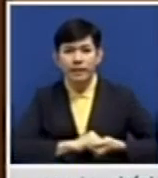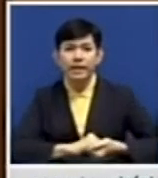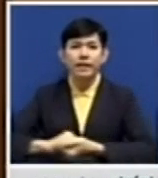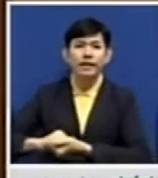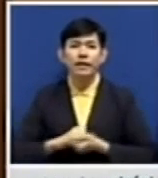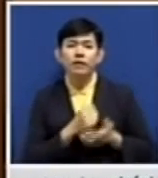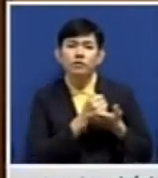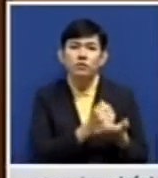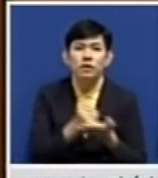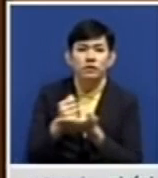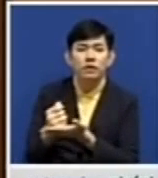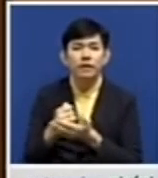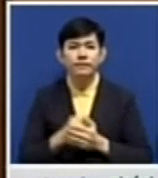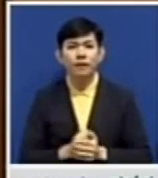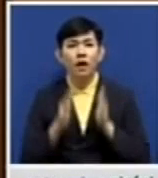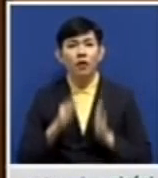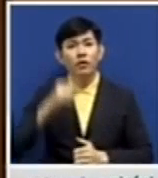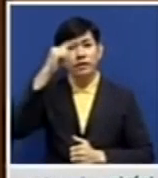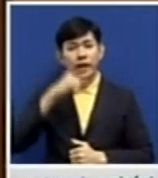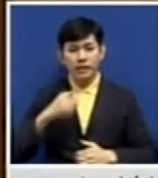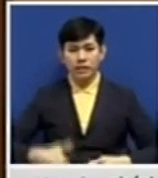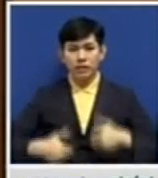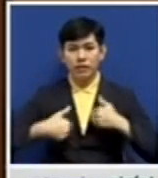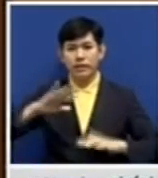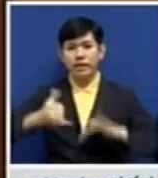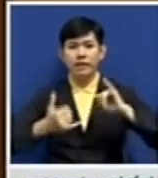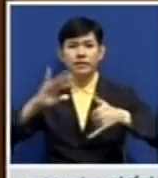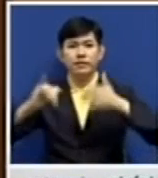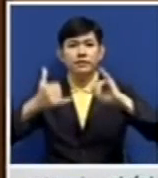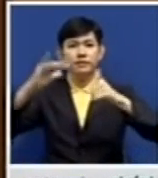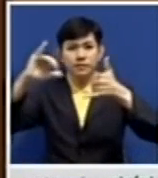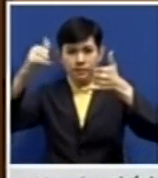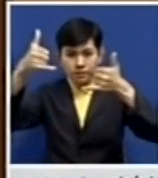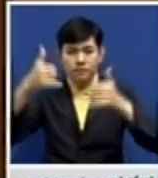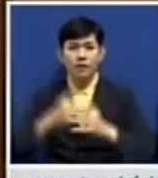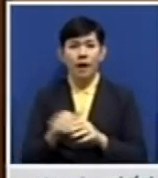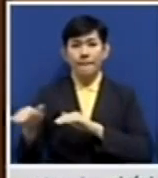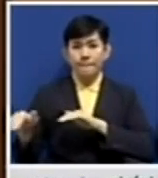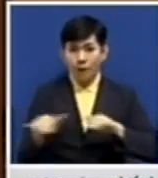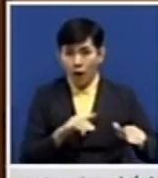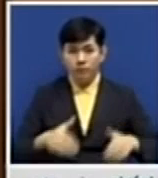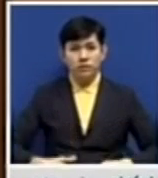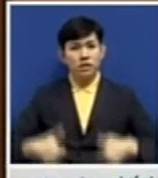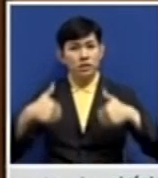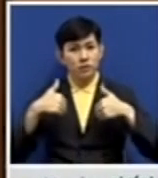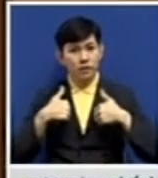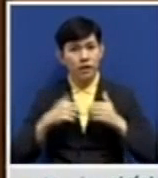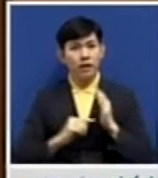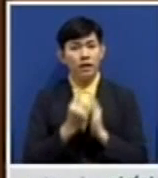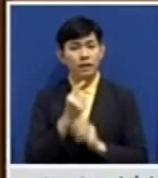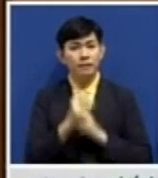และเอื้ออาทรคนไทยมีคุณภาพชีวิตที่ดีขึ้นมีความพร้อมที่จะดำเนินชีวิตในศตวรรษที่